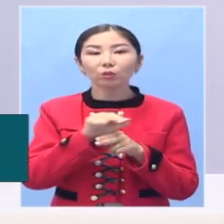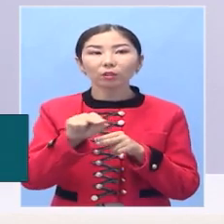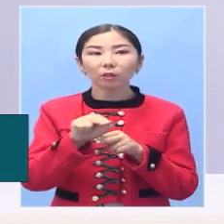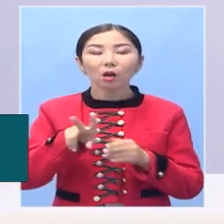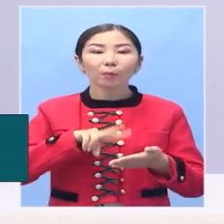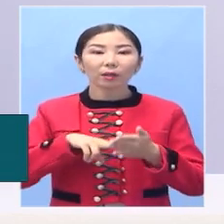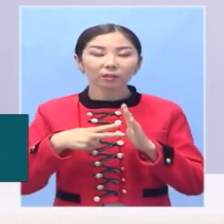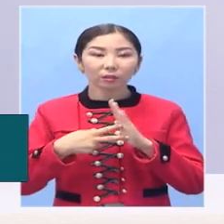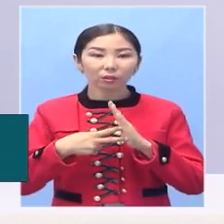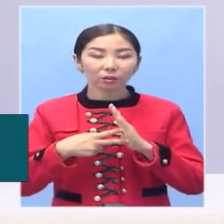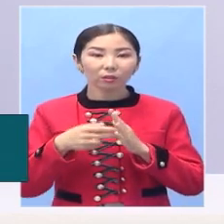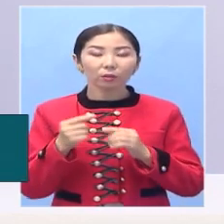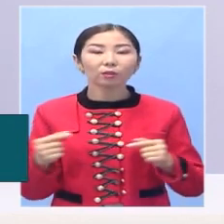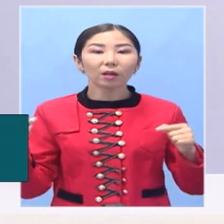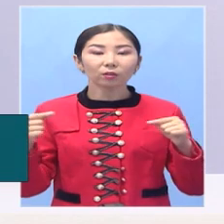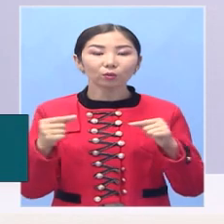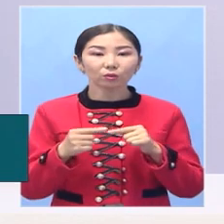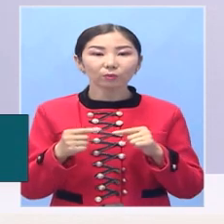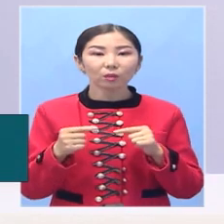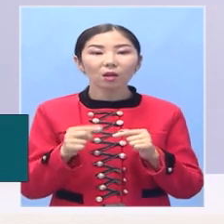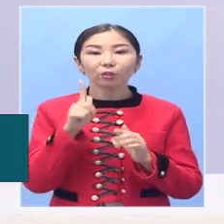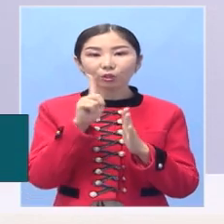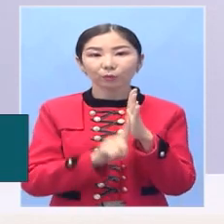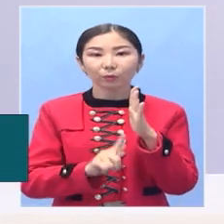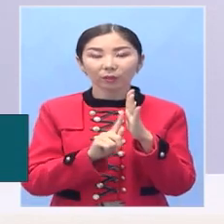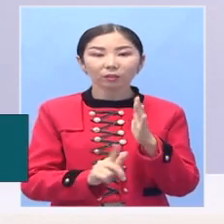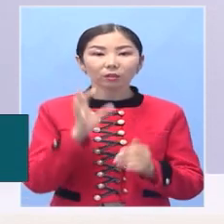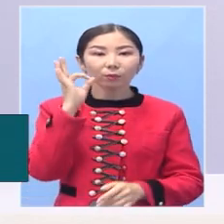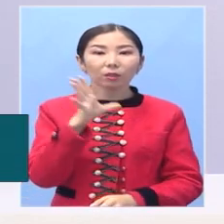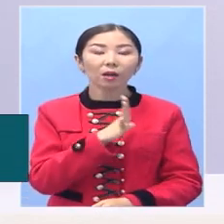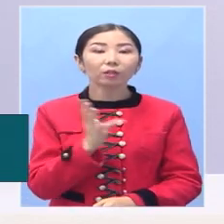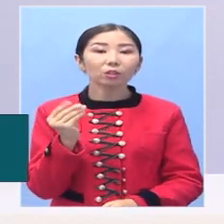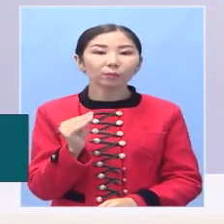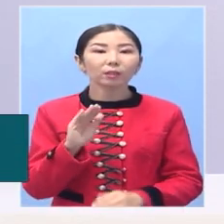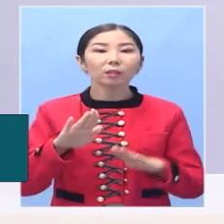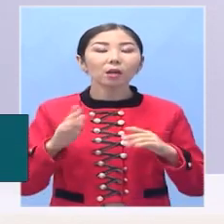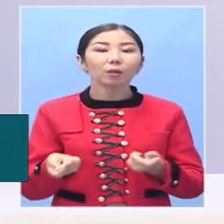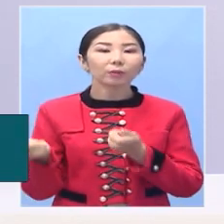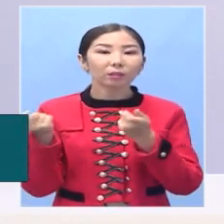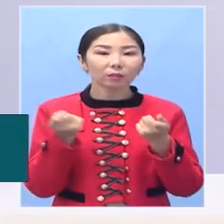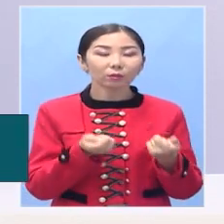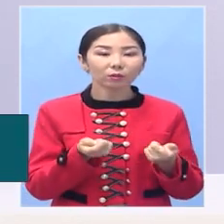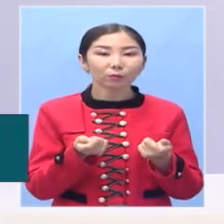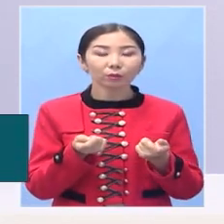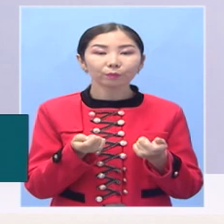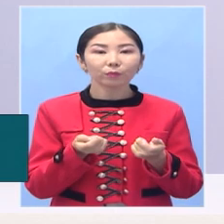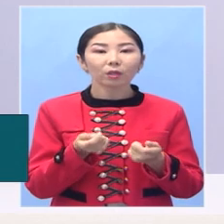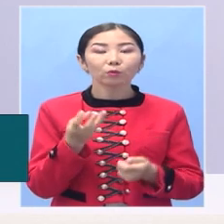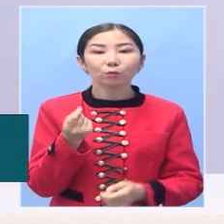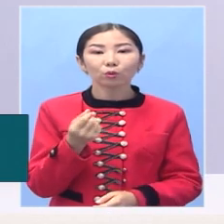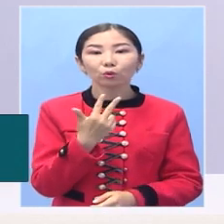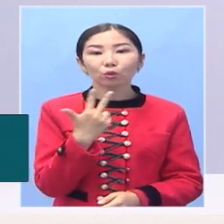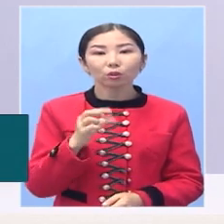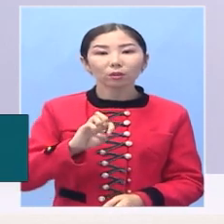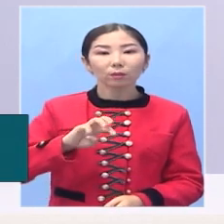сол енді оның жаңа 70%-ына ақша беріліп тұр. Енді ол суммасы сол 3